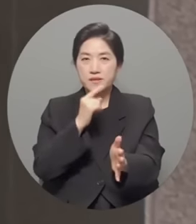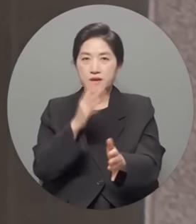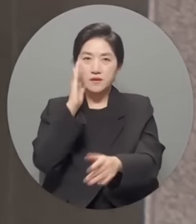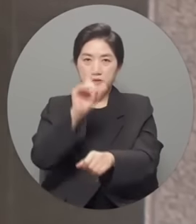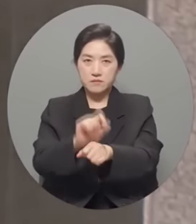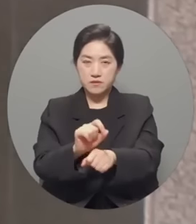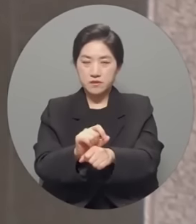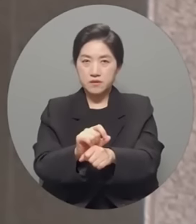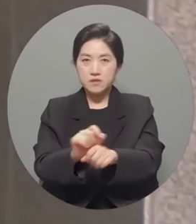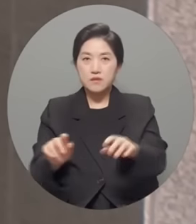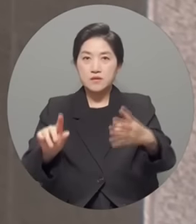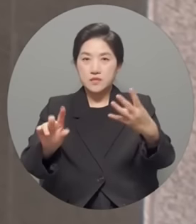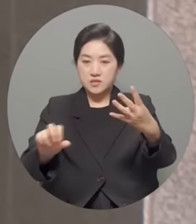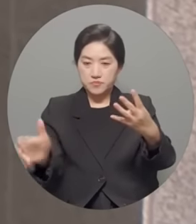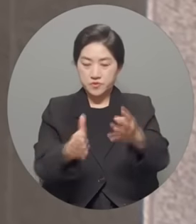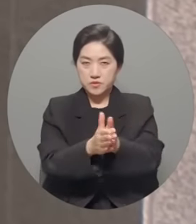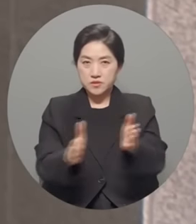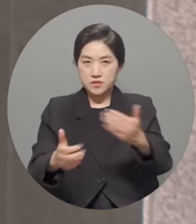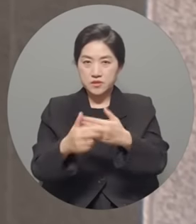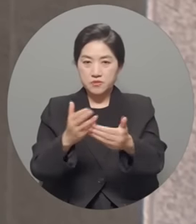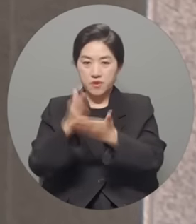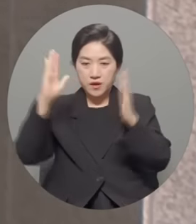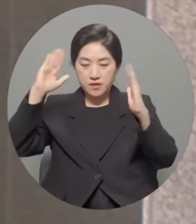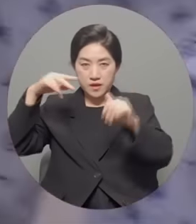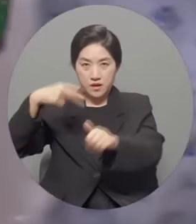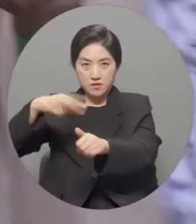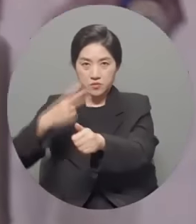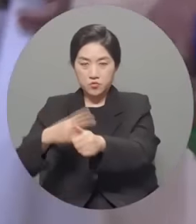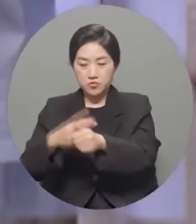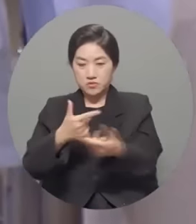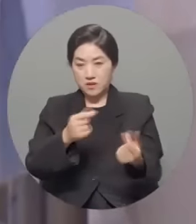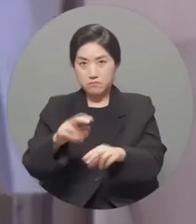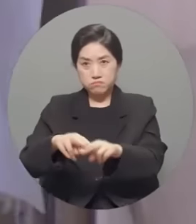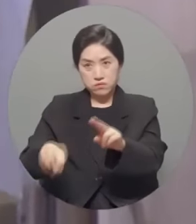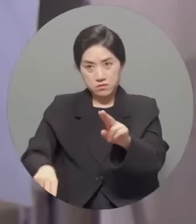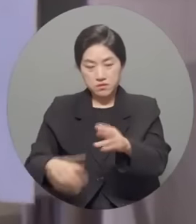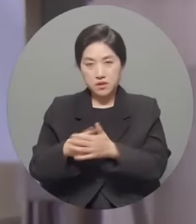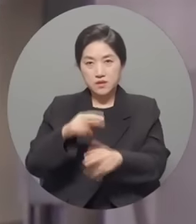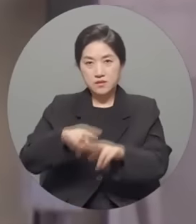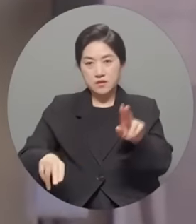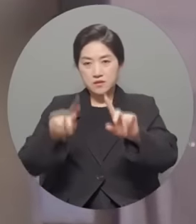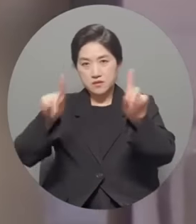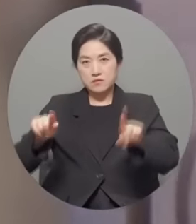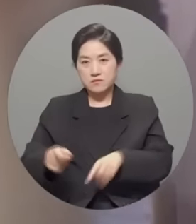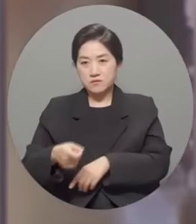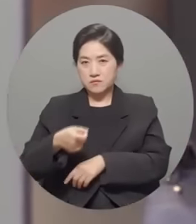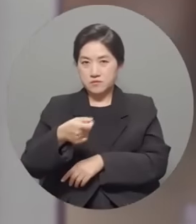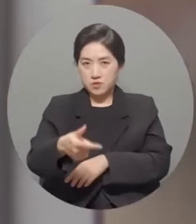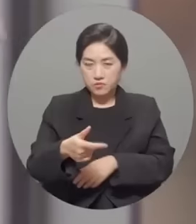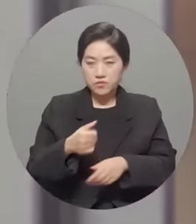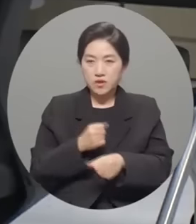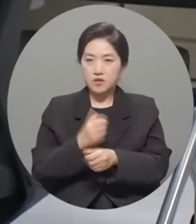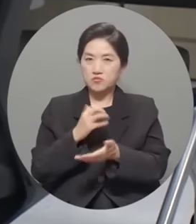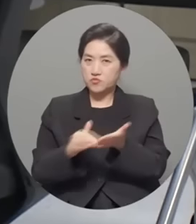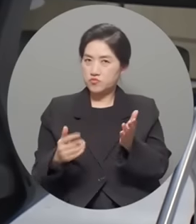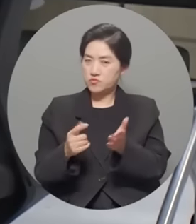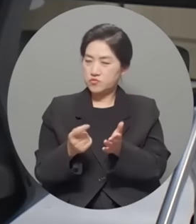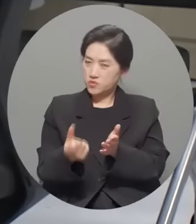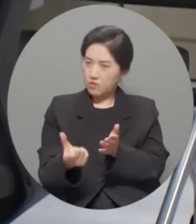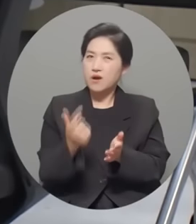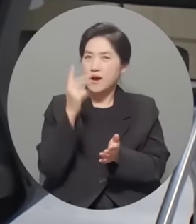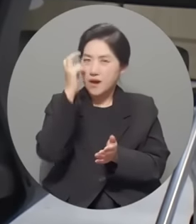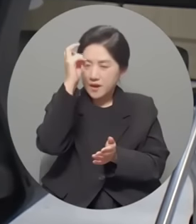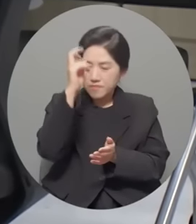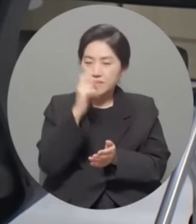오는 25일부터 시작될 의대 교수의 집단 사직 가능성에 대해선 사직서를 정식으로 접수, 제출한 수는 많지 않을 것으로